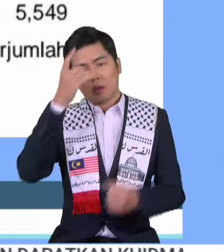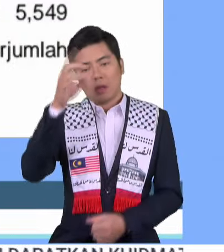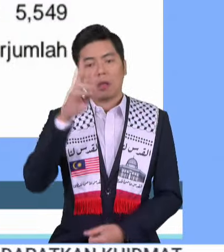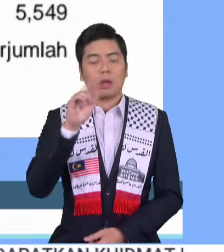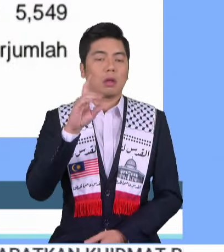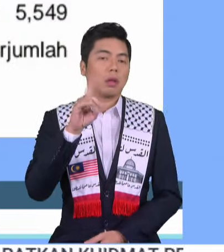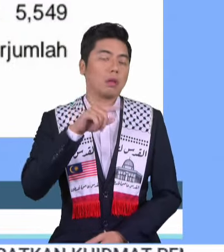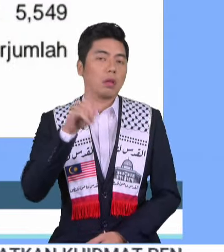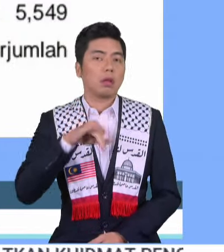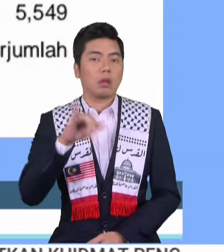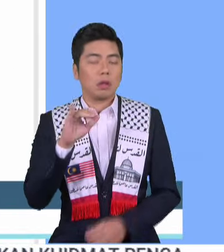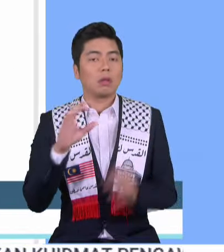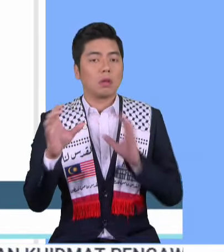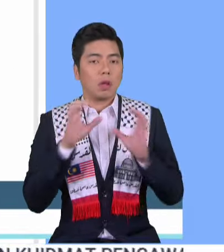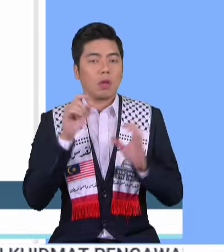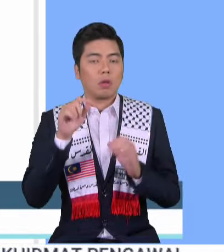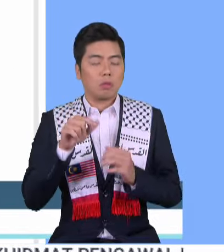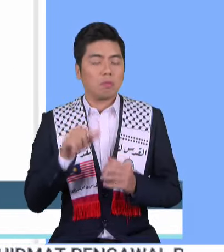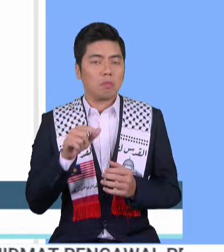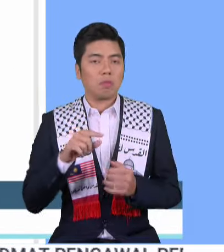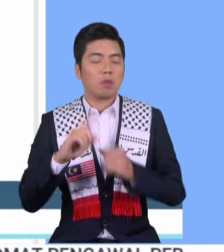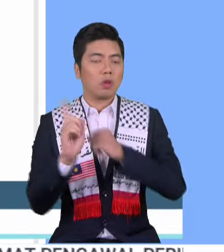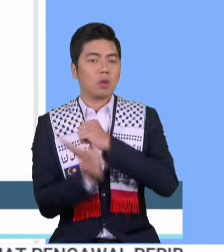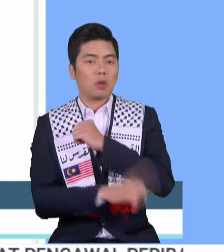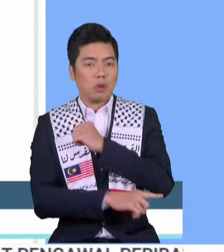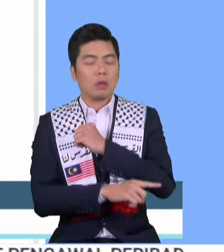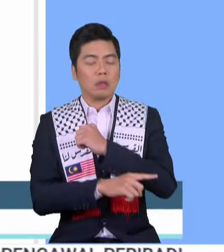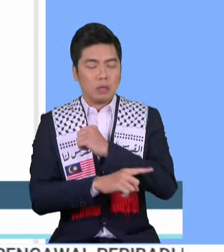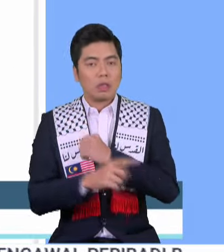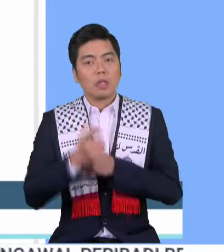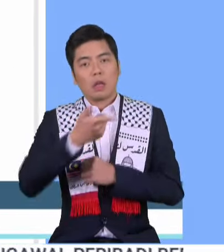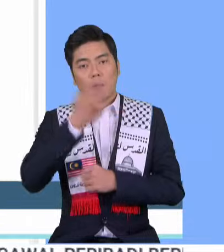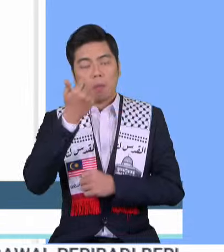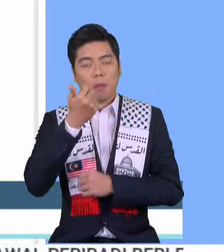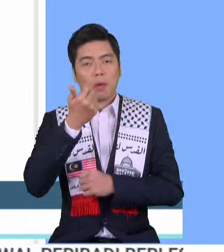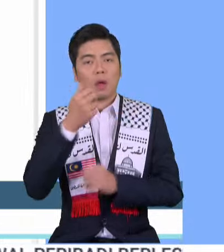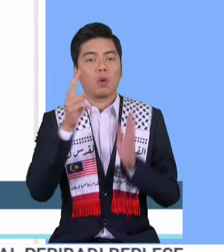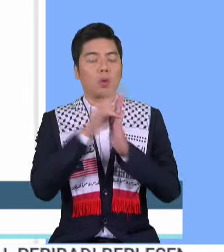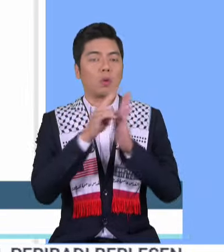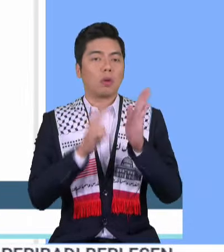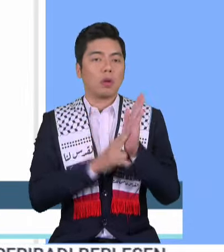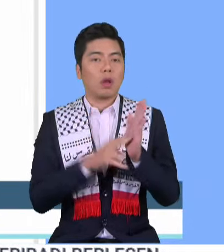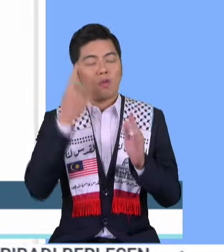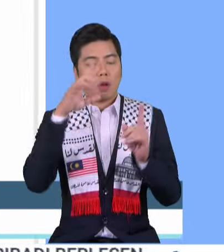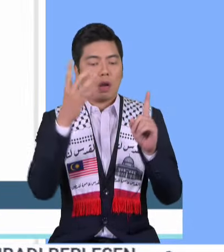Abu Hassan menyebut jumlah kompaun itu merupakan hasil penguatkuasaan terhadap